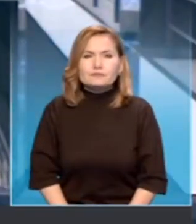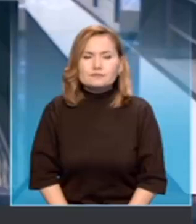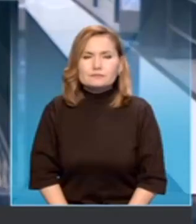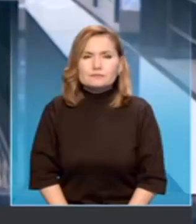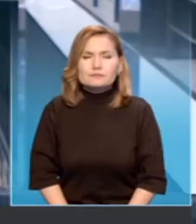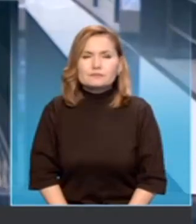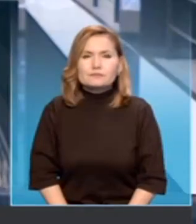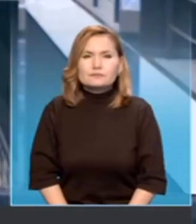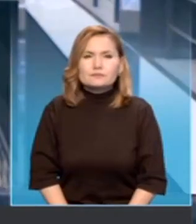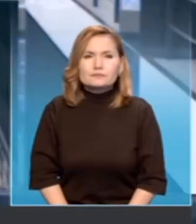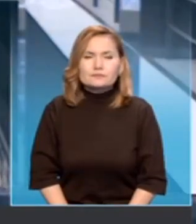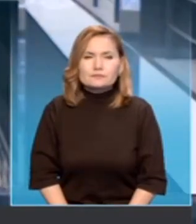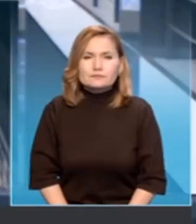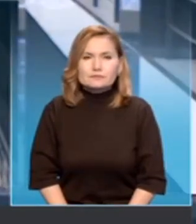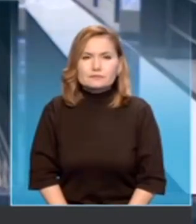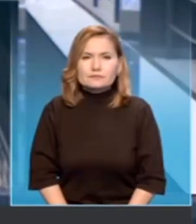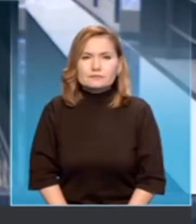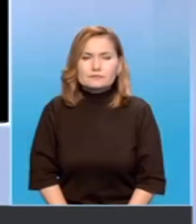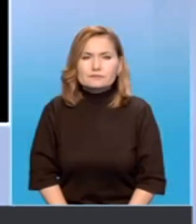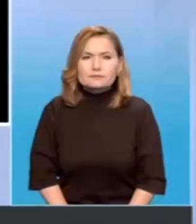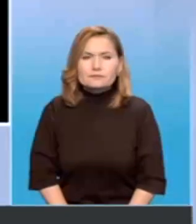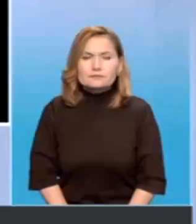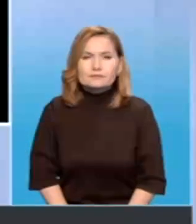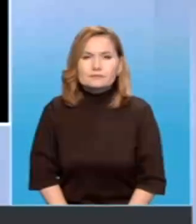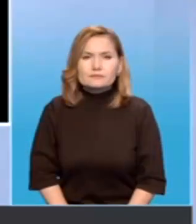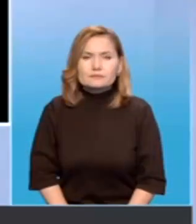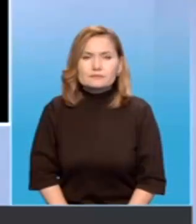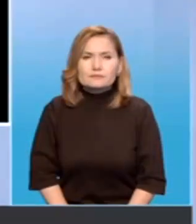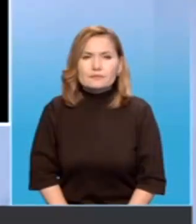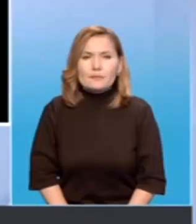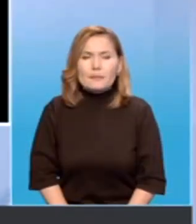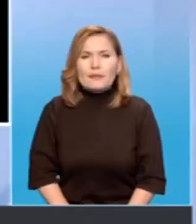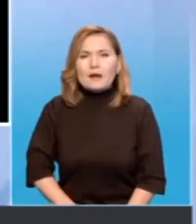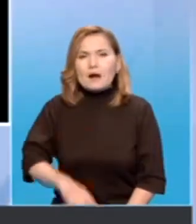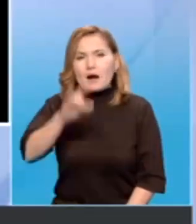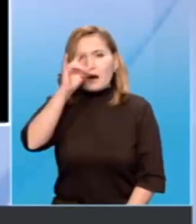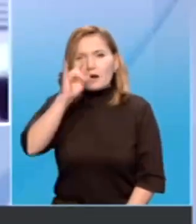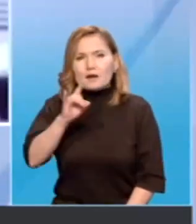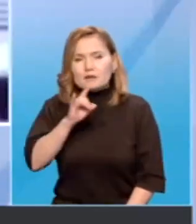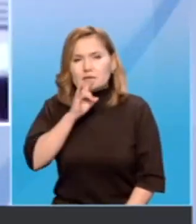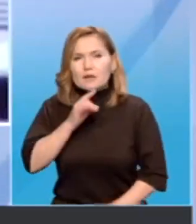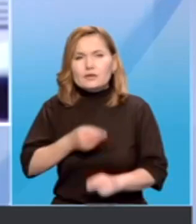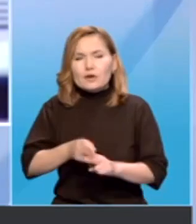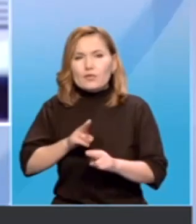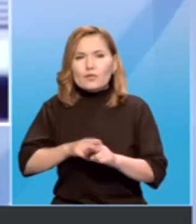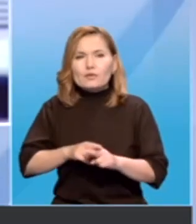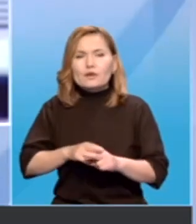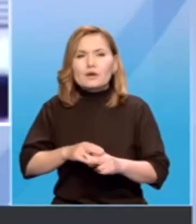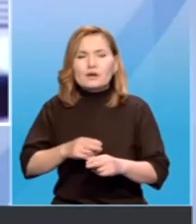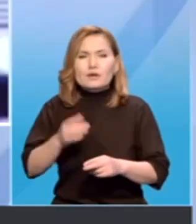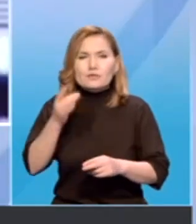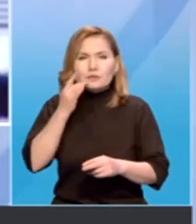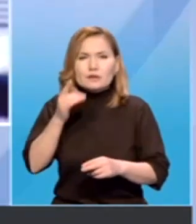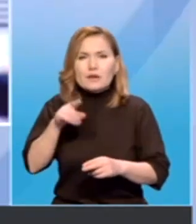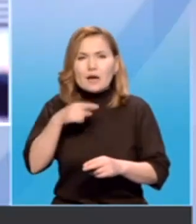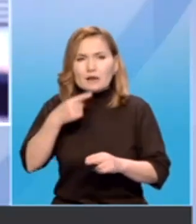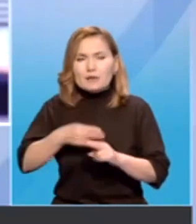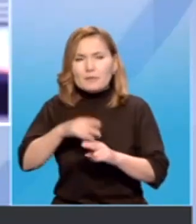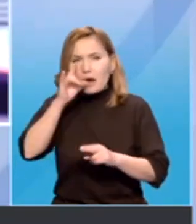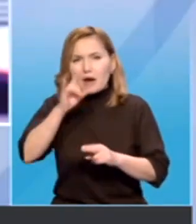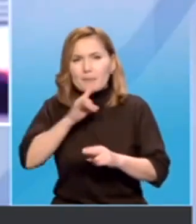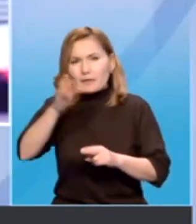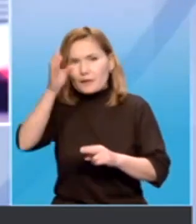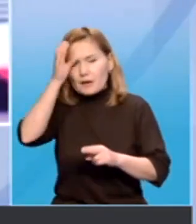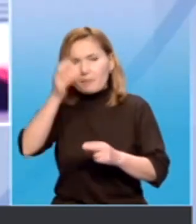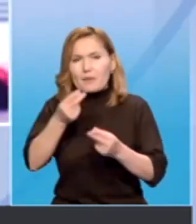Берікбаев, Қазақстан ұлттық арнасы. Қазақ технократ ұлтқа айналу керек деген ұранды көп айтамыз, бірақ Қазақстанда